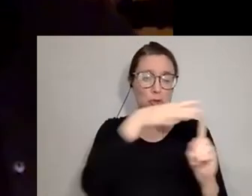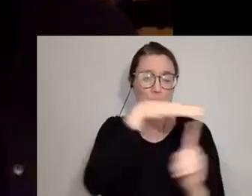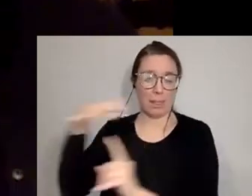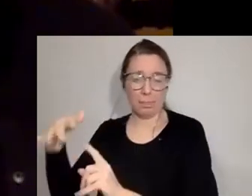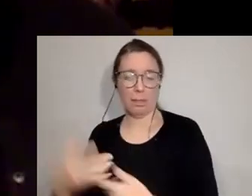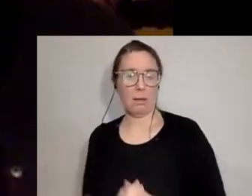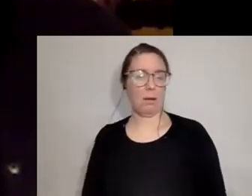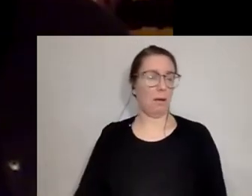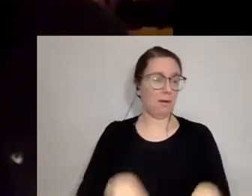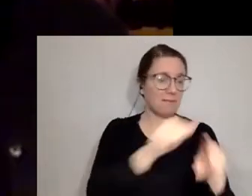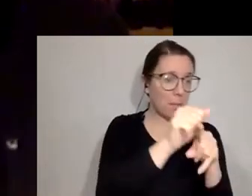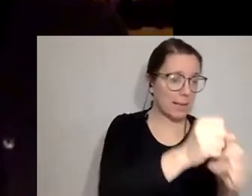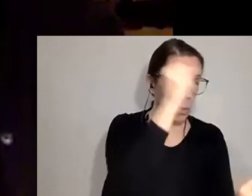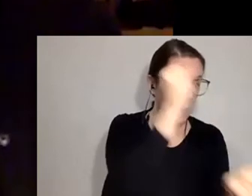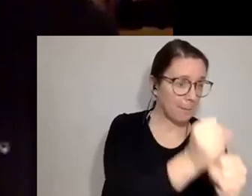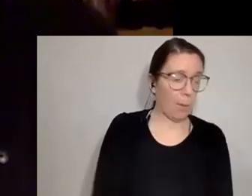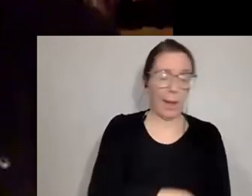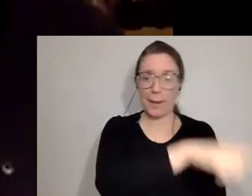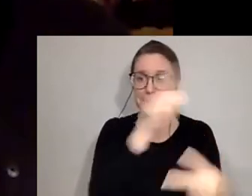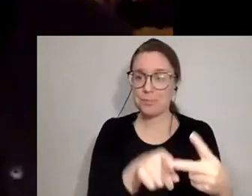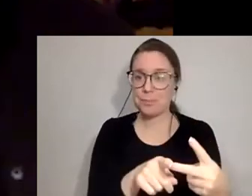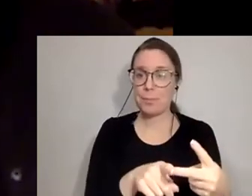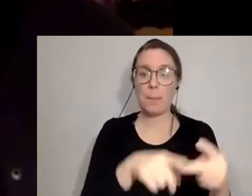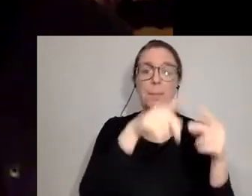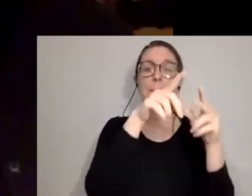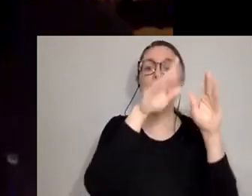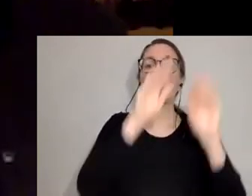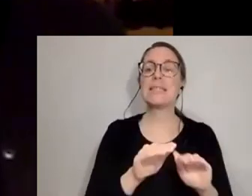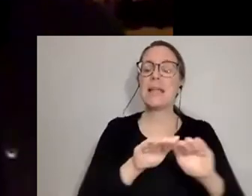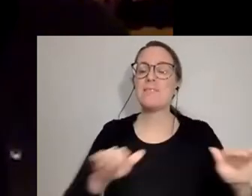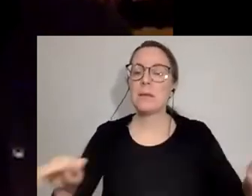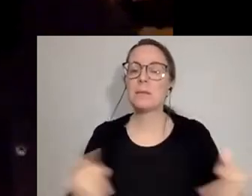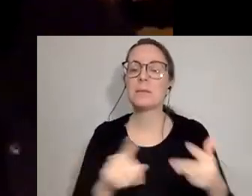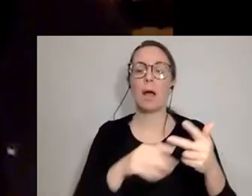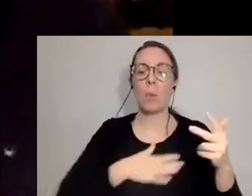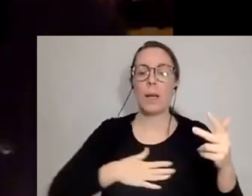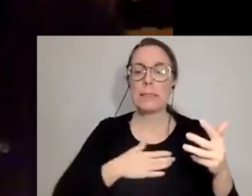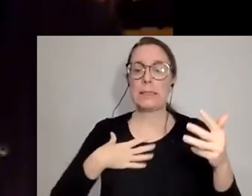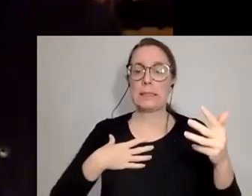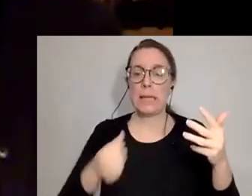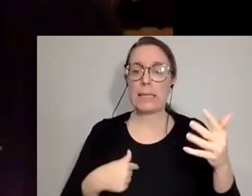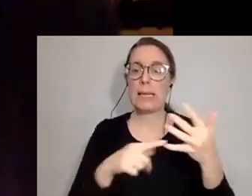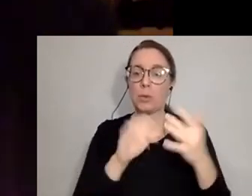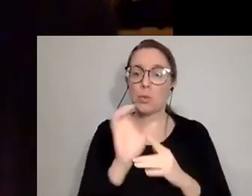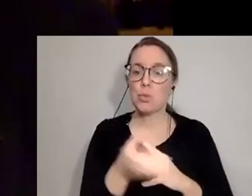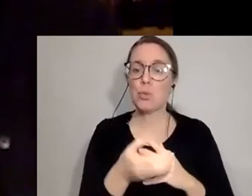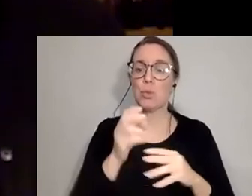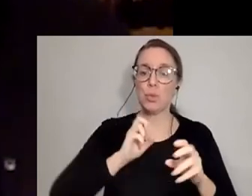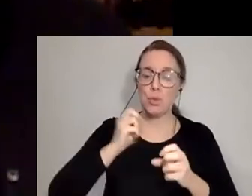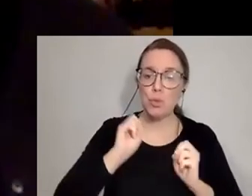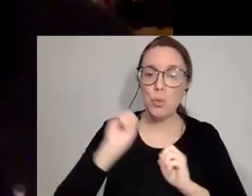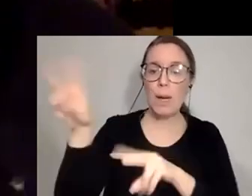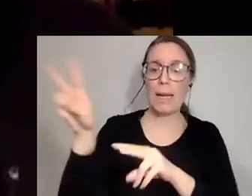et l'emploi bien évidemment, mais aussi la petite enfance, les loisirs, la santé, la culture, le tourisme, l'habitat,